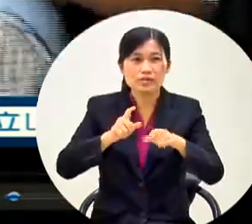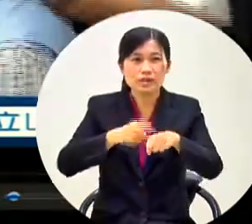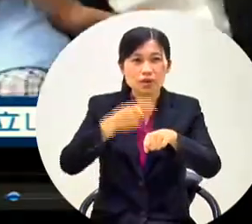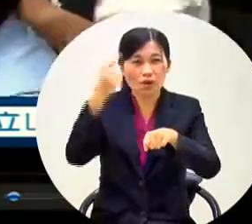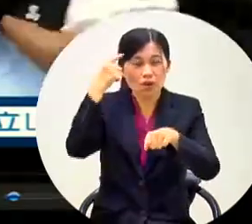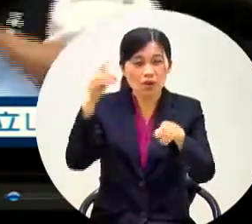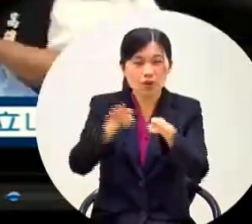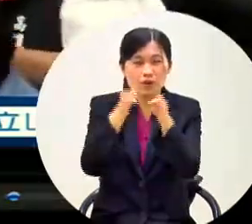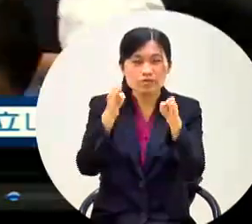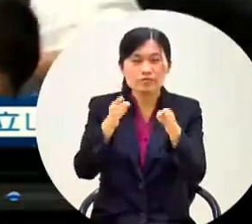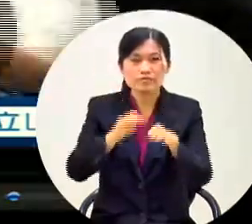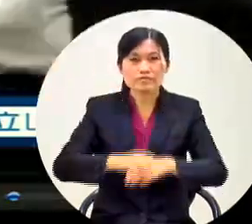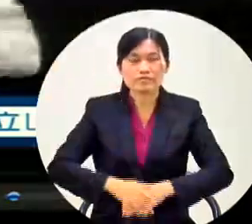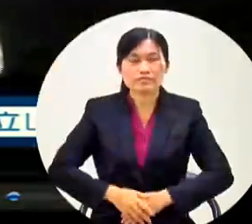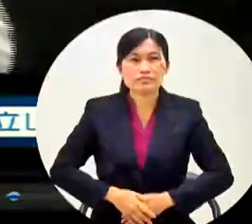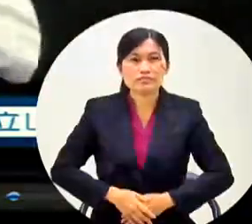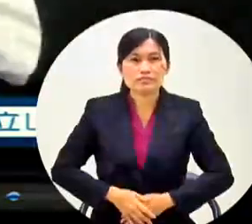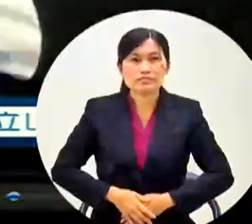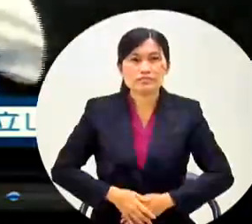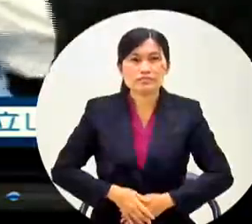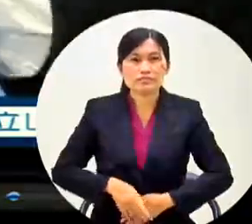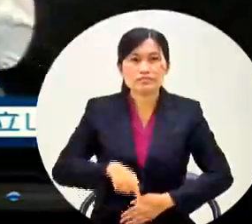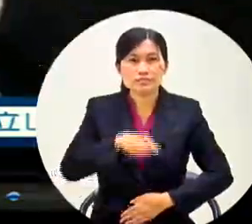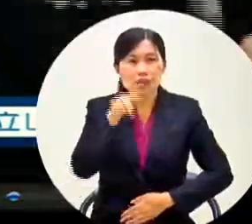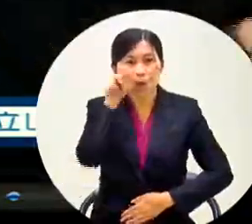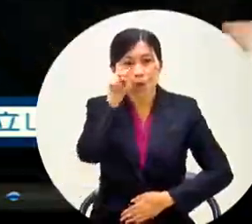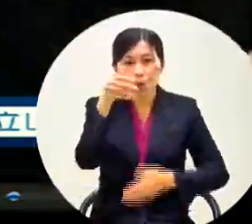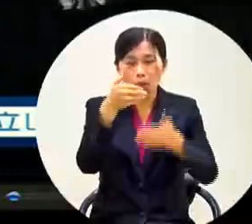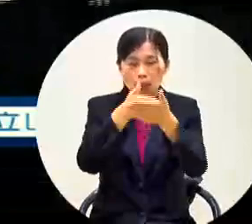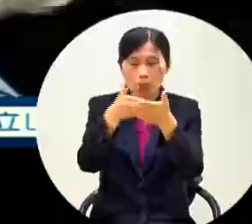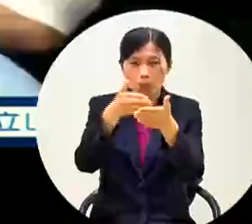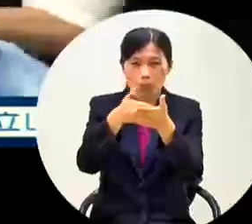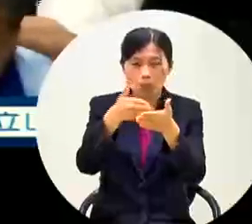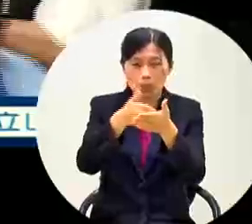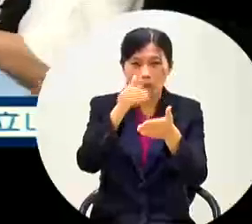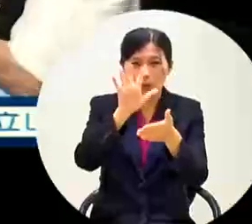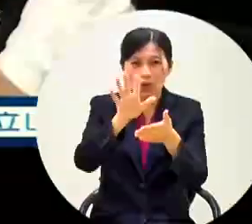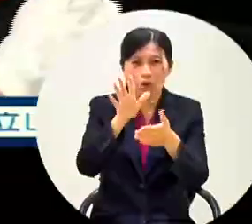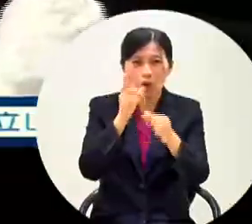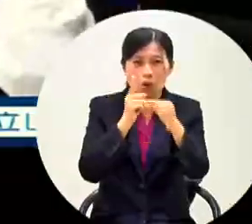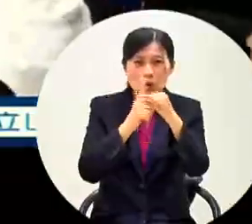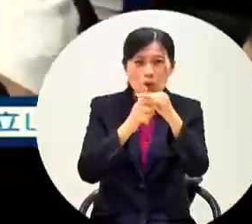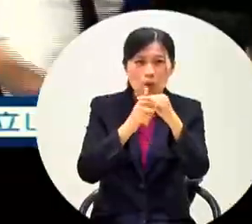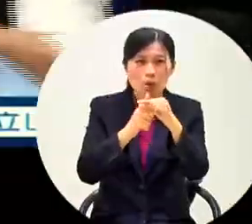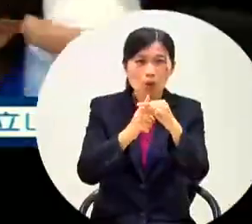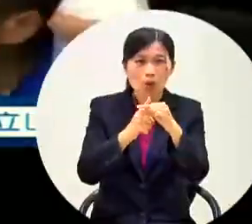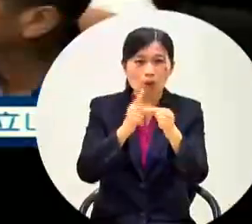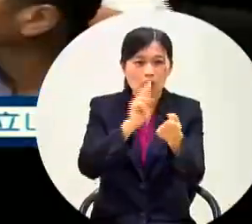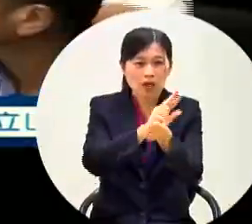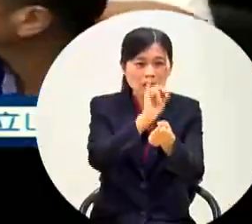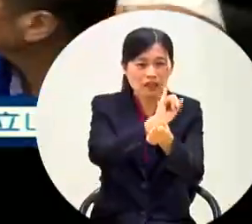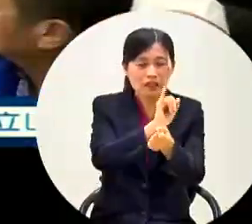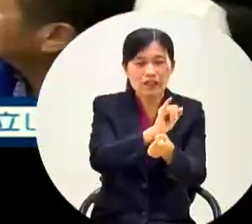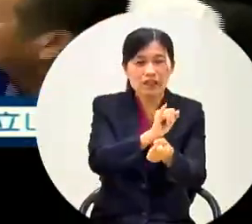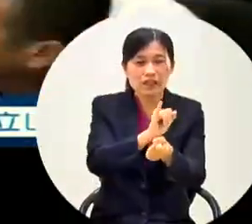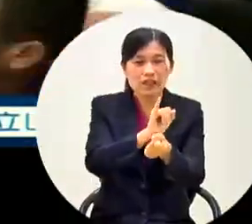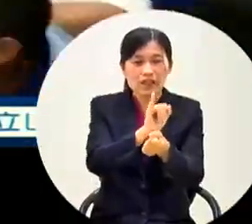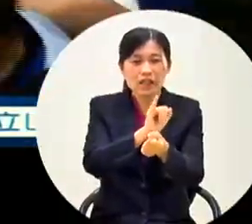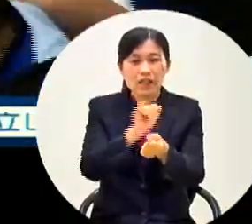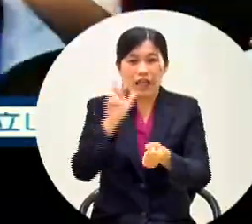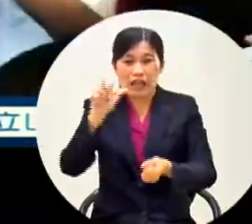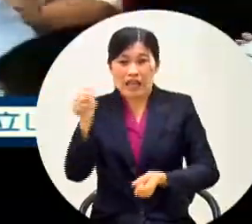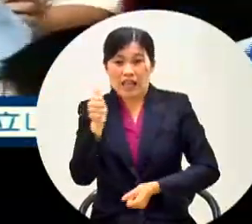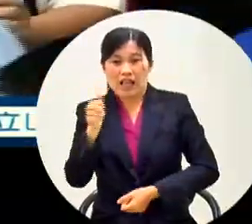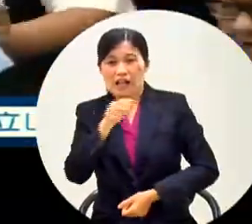我们先看到画面的中间，林婉容议员被刘德林议员扣住脖子。然后他试图要摆脱，但是